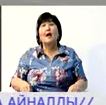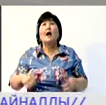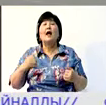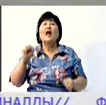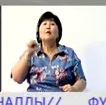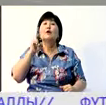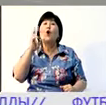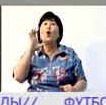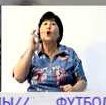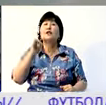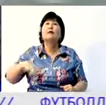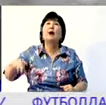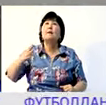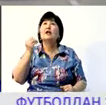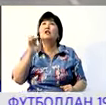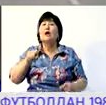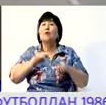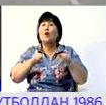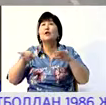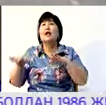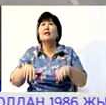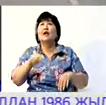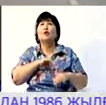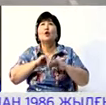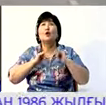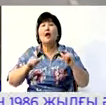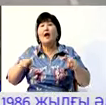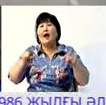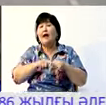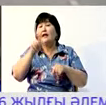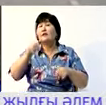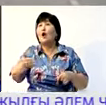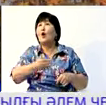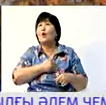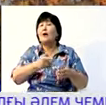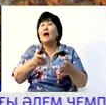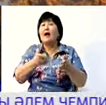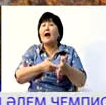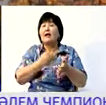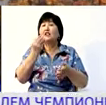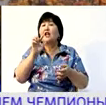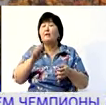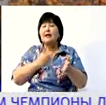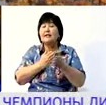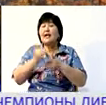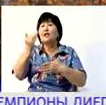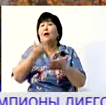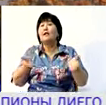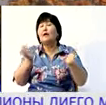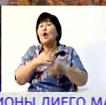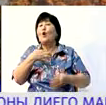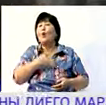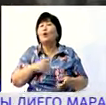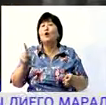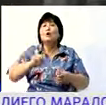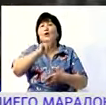Ал Амиржан Косановтың аймақтардағы штабы үгіт-насихат жұмыстарын күшейтті. Әр азамат үміткердің қарағандағы штабында саяси бағдарламамен танысып, көкейінде